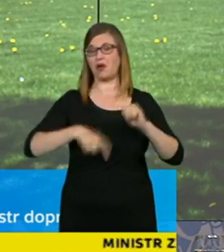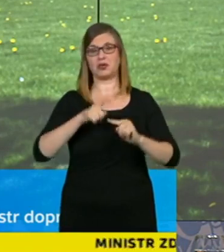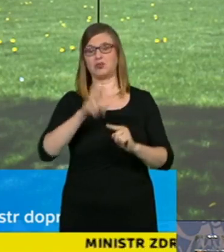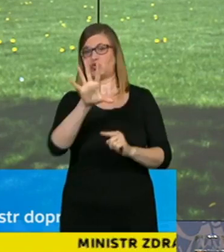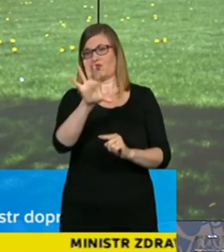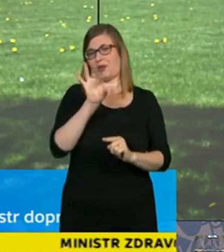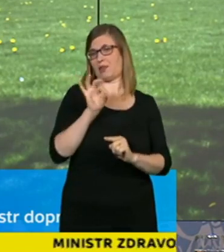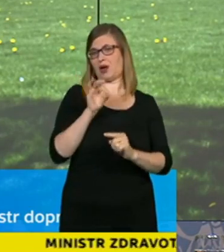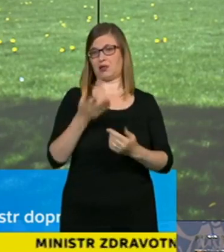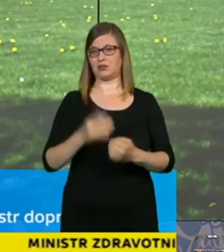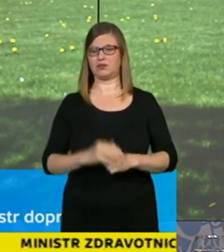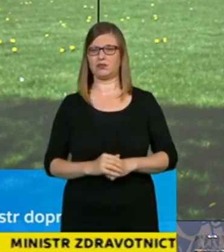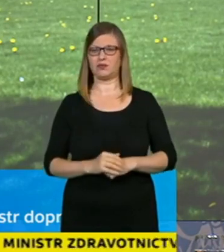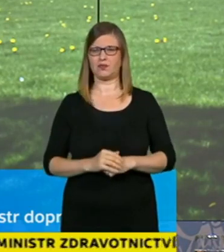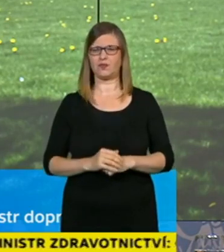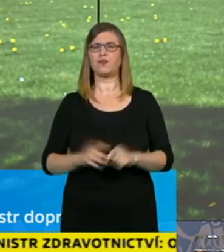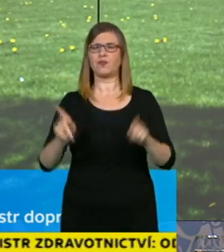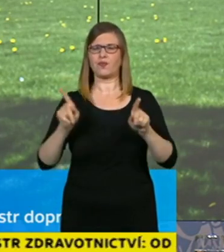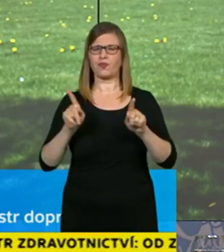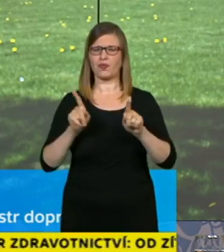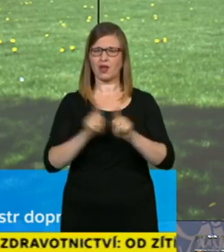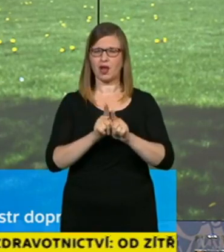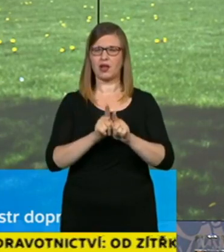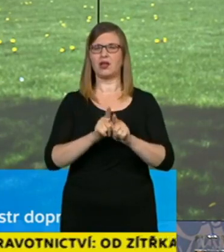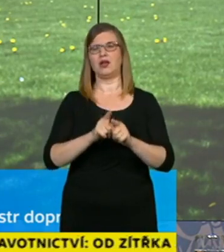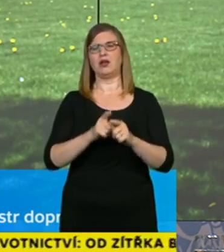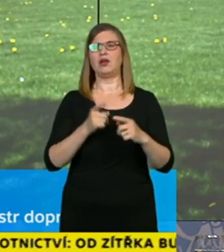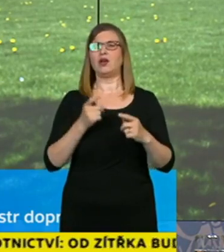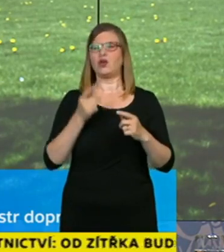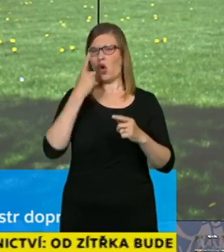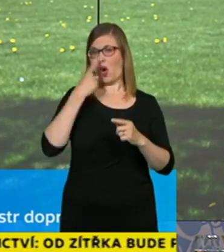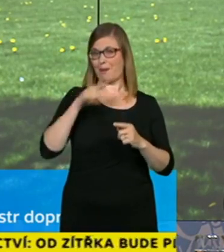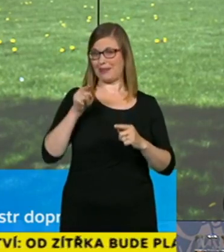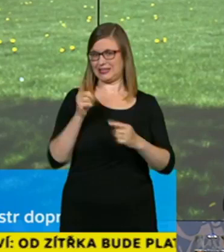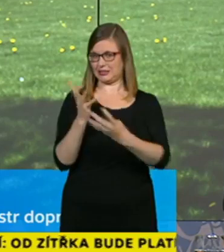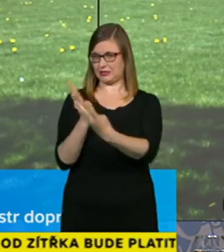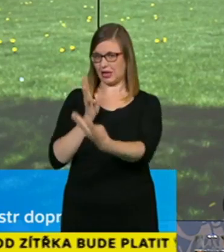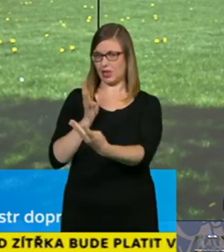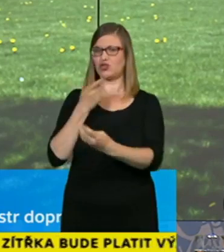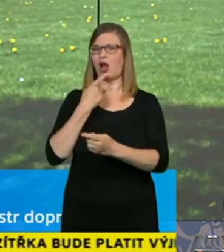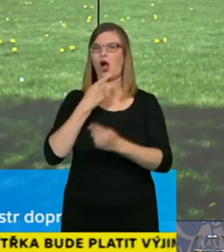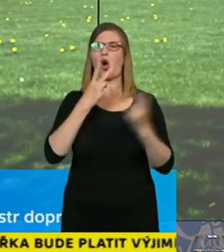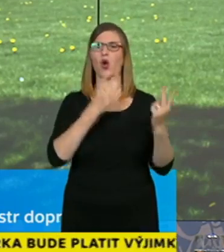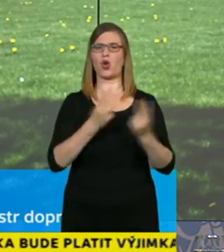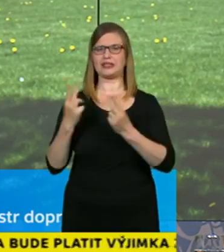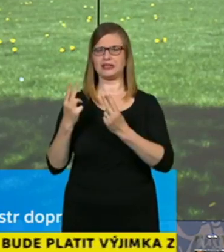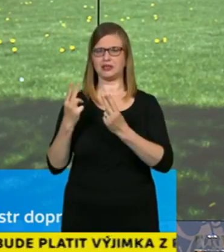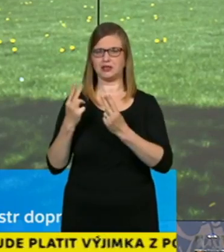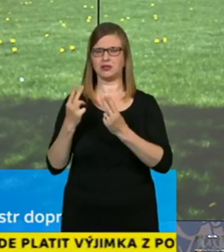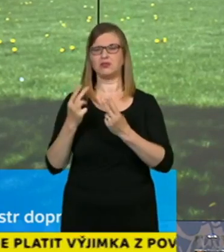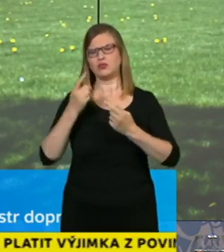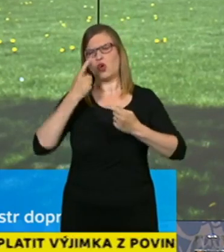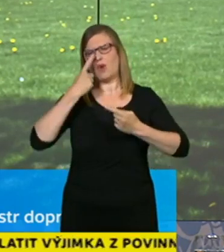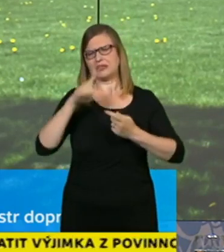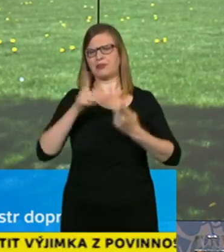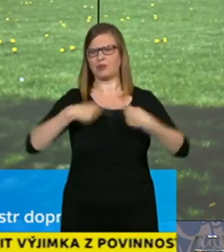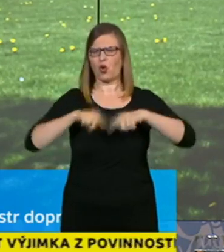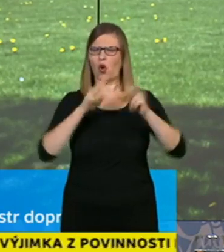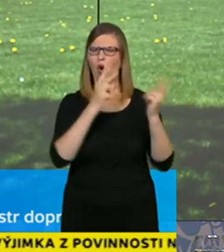se redukuje nebo ruší hodnotící komise, takzvaná komisionální komise nebo komisionální